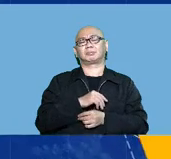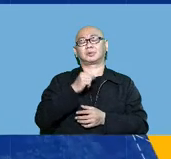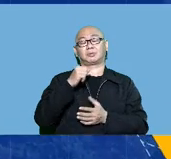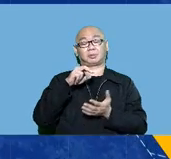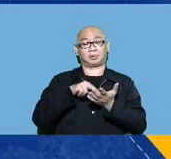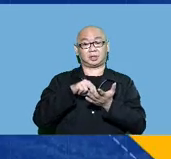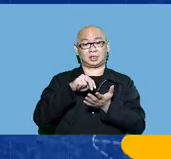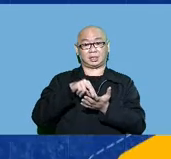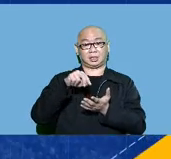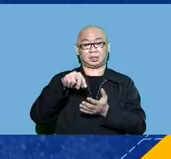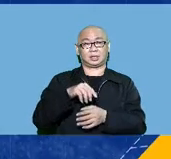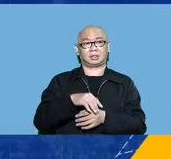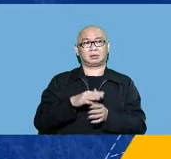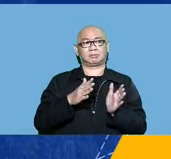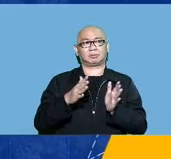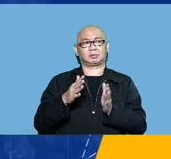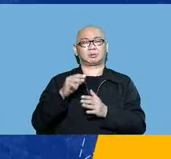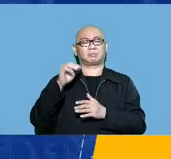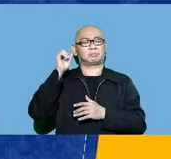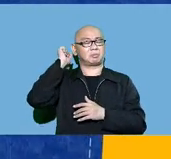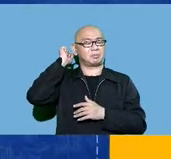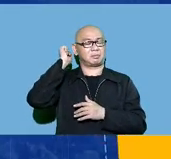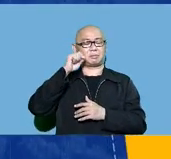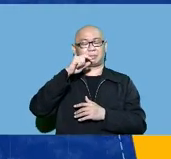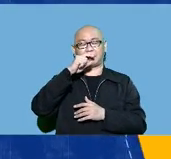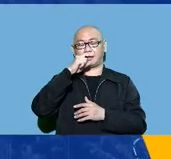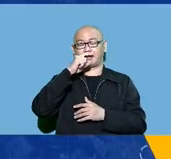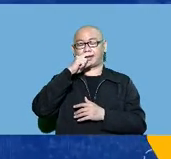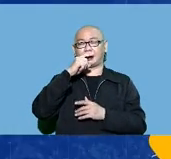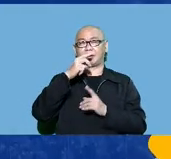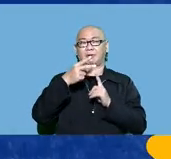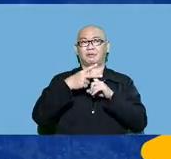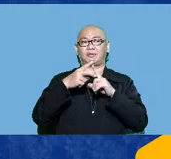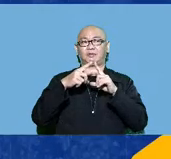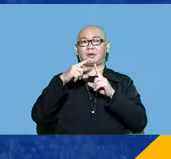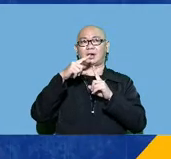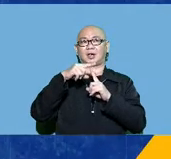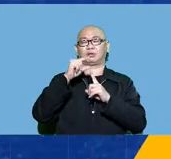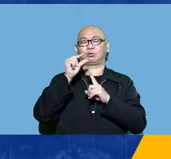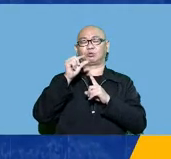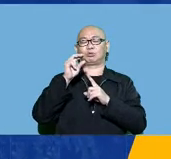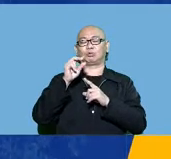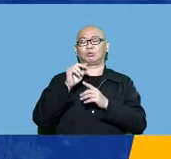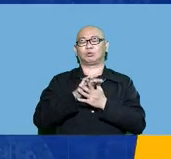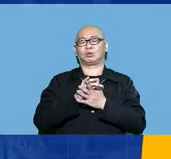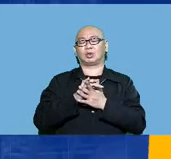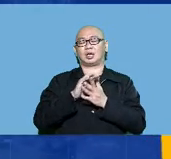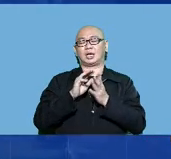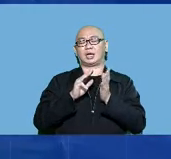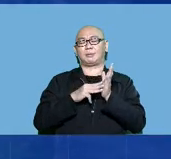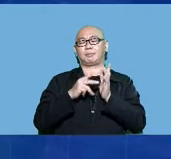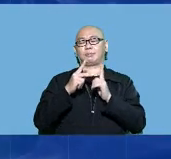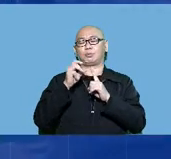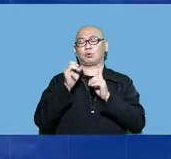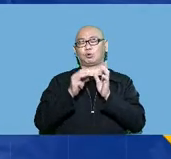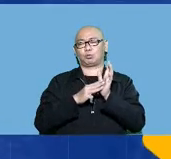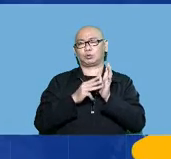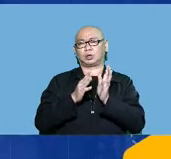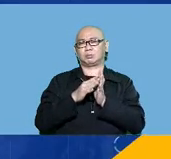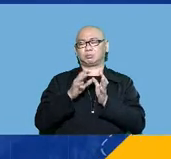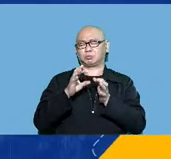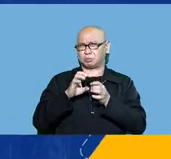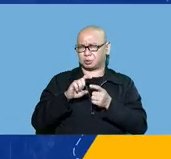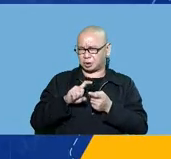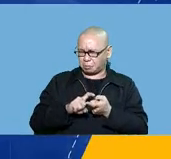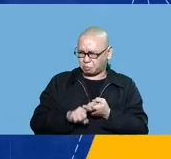berdiri di sini. Kemudian juga Bapak Profesor Dr. Fakhrur Rahman M. Hum yang juga dengan persahabatannya